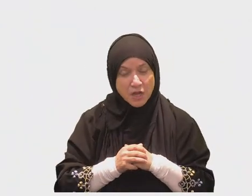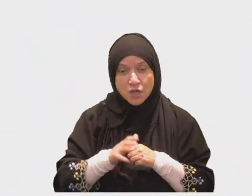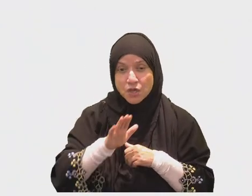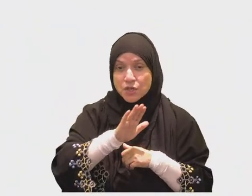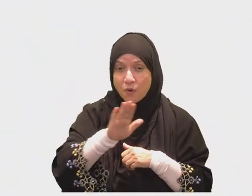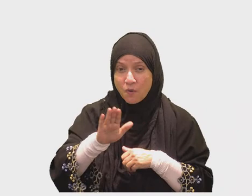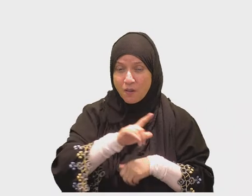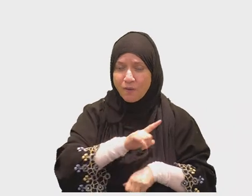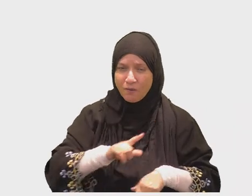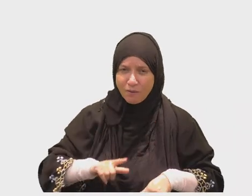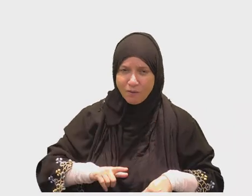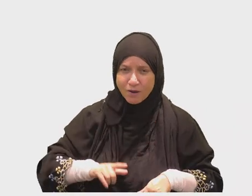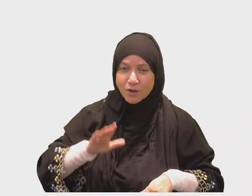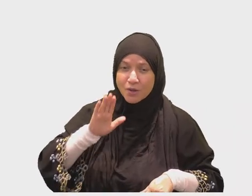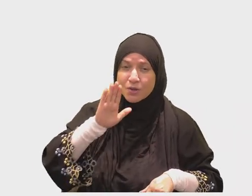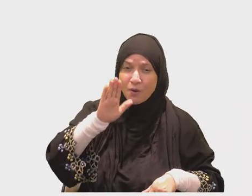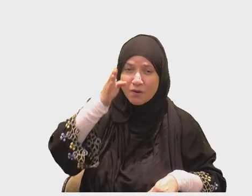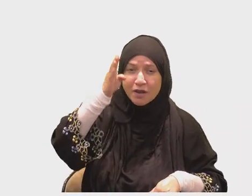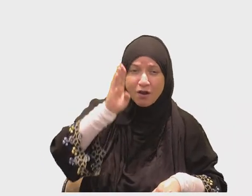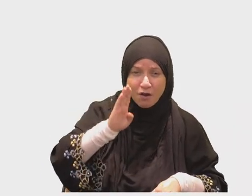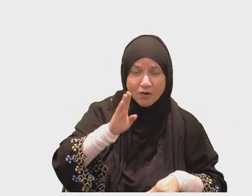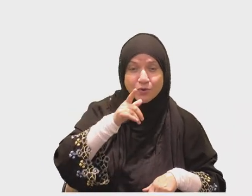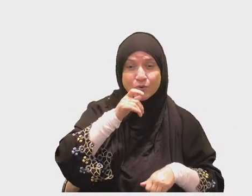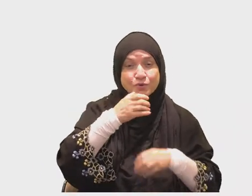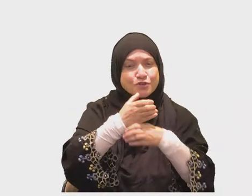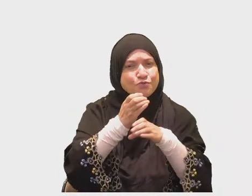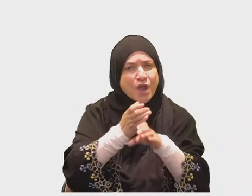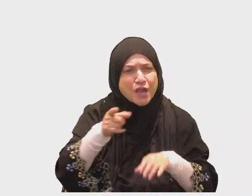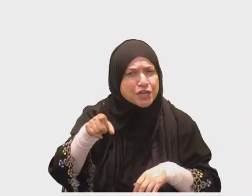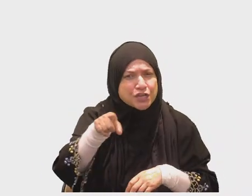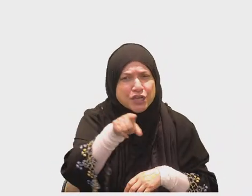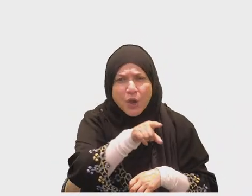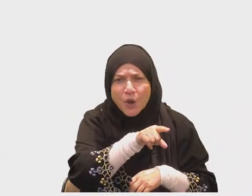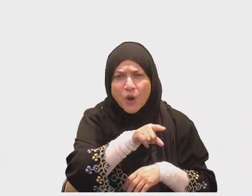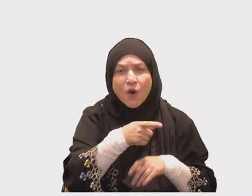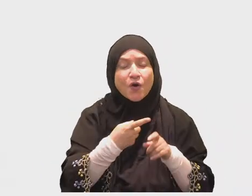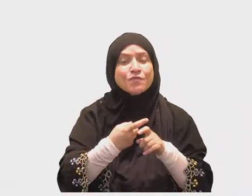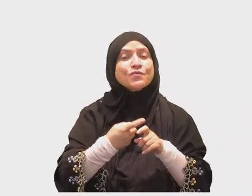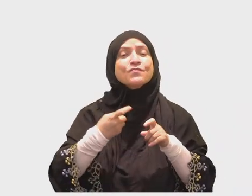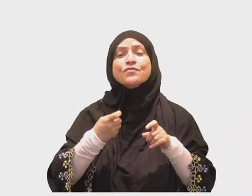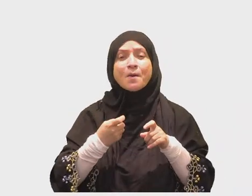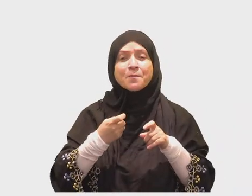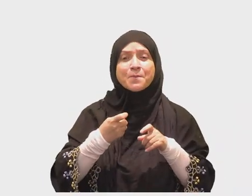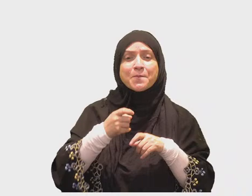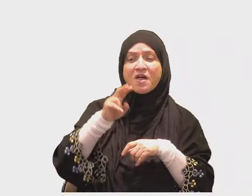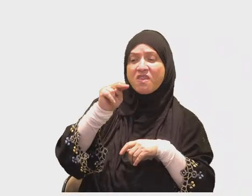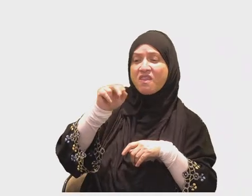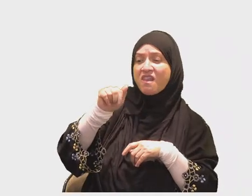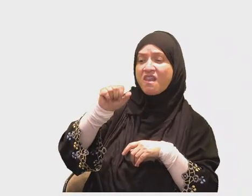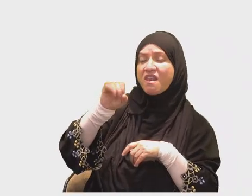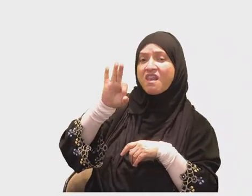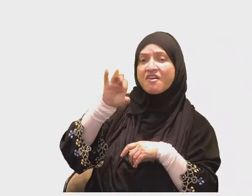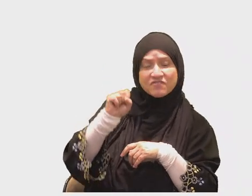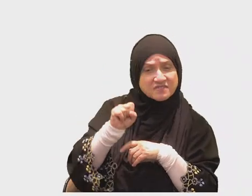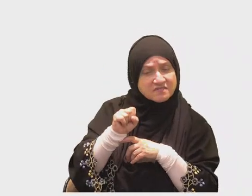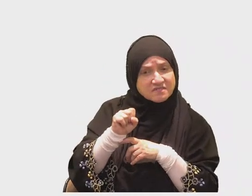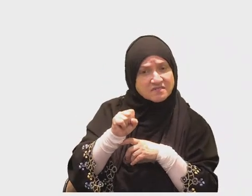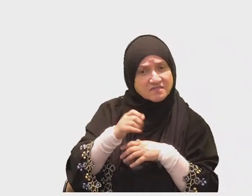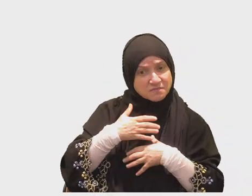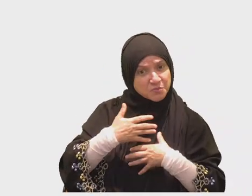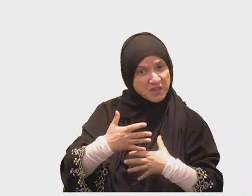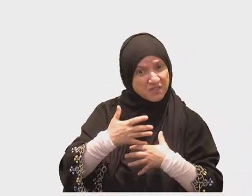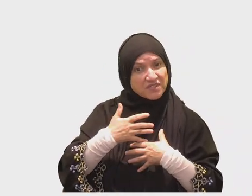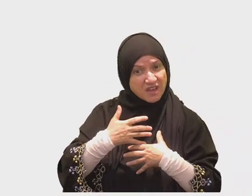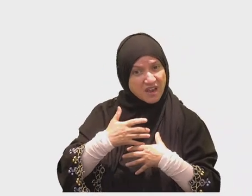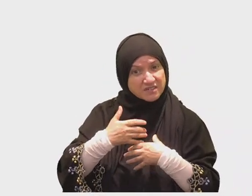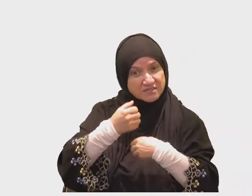فوزا عظيما أما بعد فإن أصدق الحديث كتاب الله